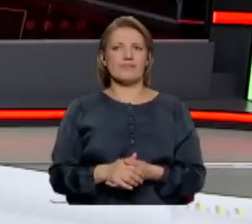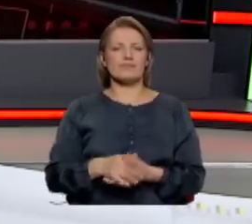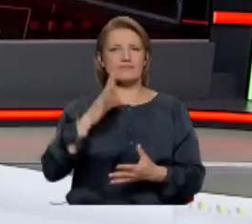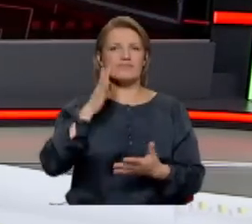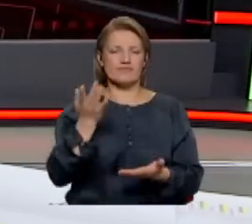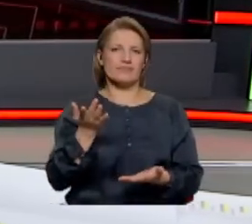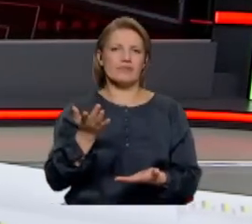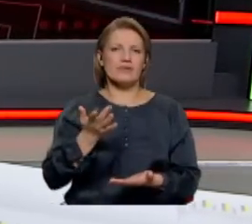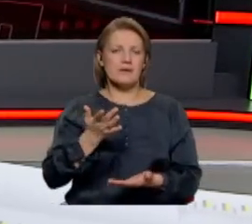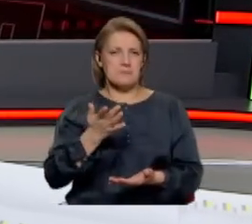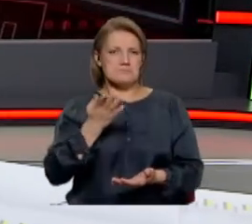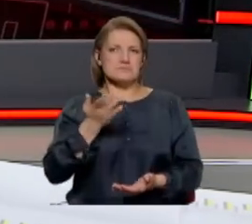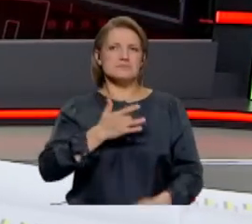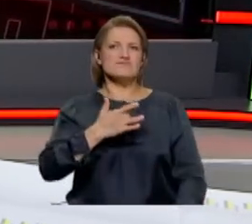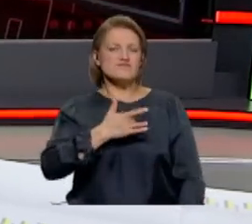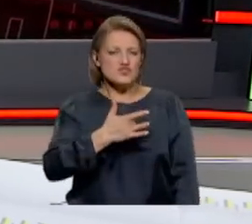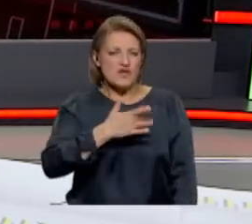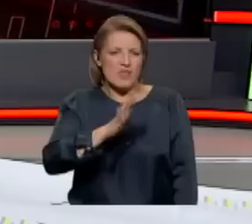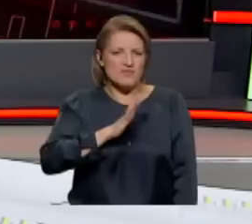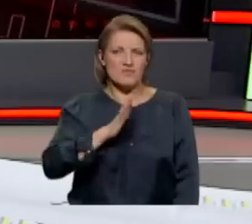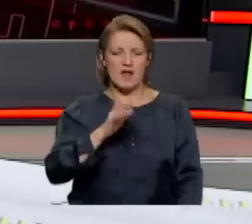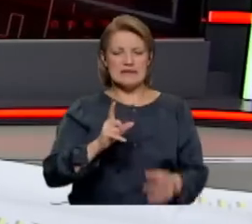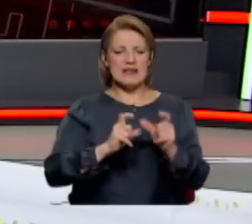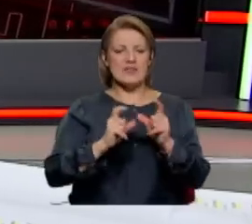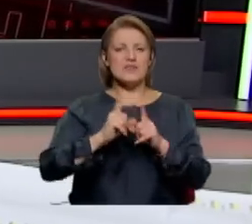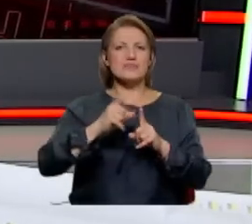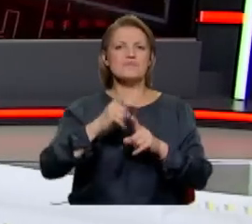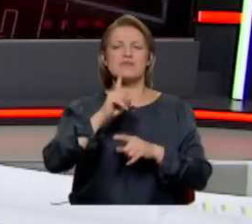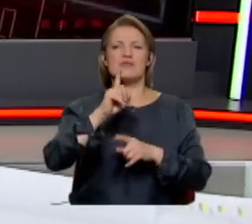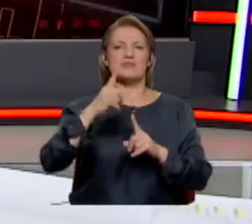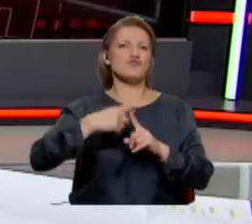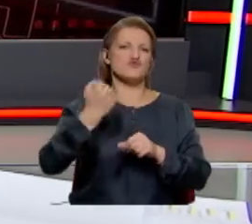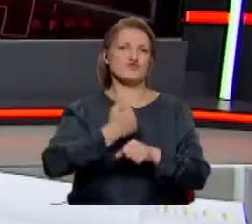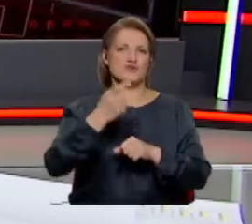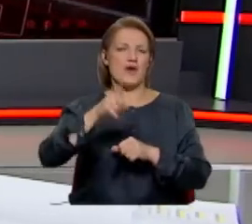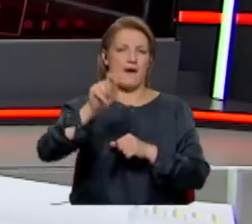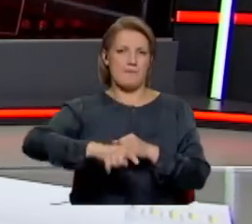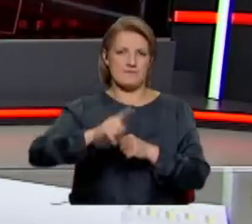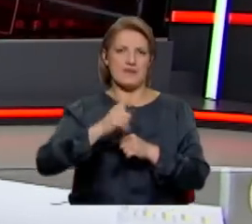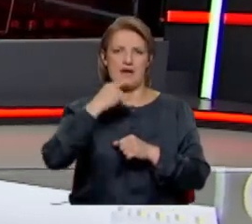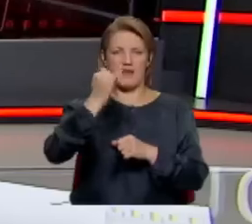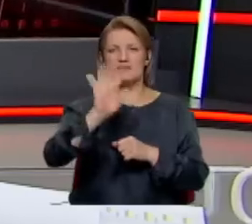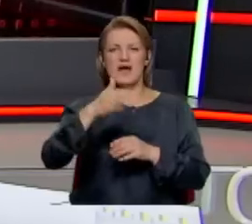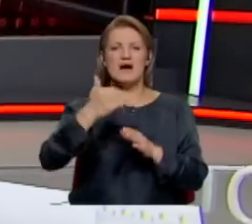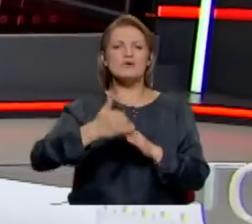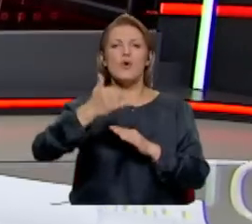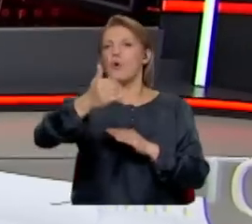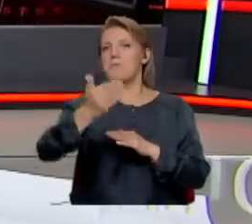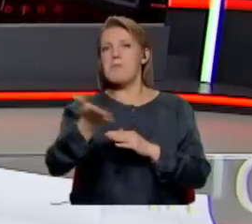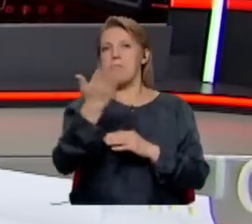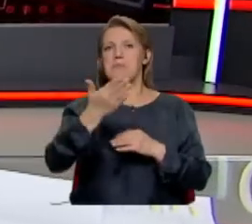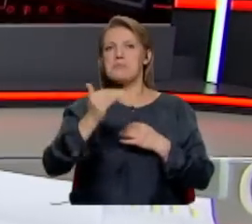insaflı diyebileceğimiz eleştirirler Selahattin Demirtaş'ın yaptığı eleştirirler daha ötesini söyleyebilirdi